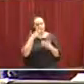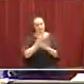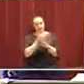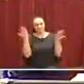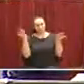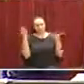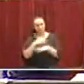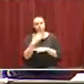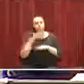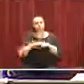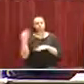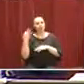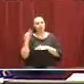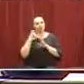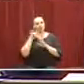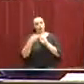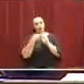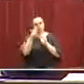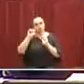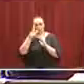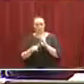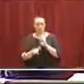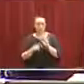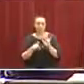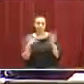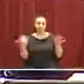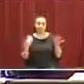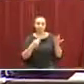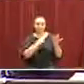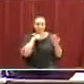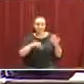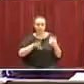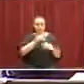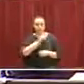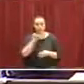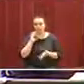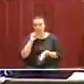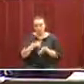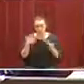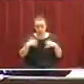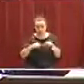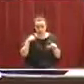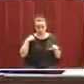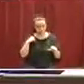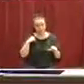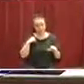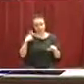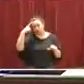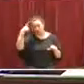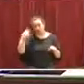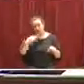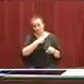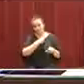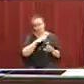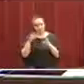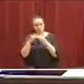les institucions, és la corrupció. I, desgraciadament, en aquesta comunitat autònoma, l'empatida. I hem de recordar, desgraciadament, que